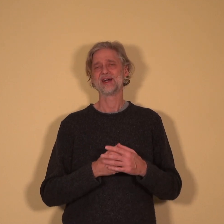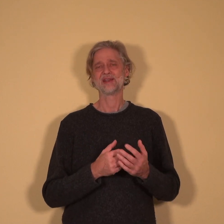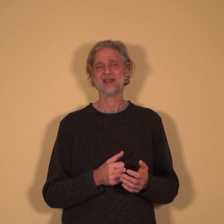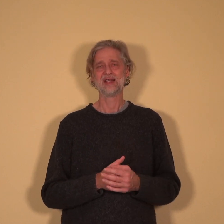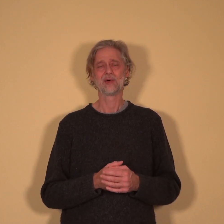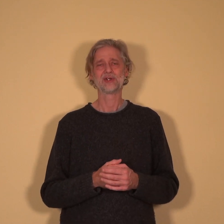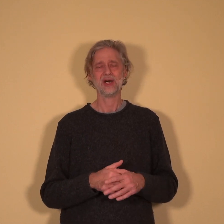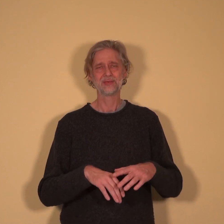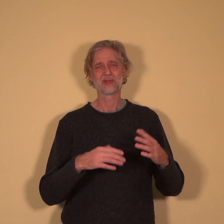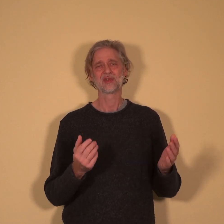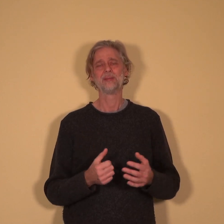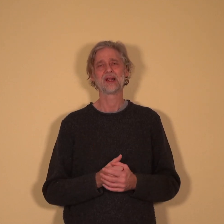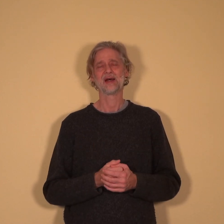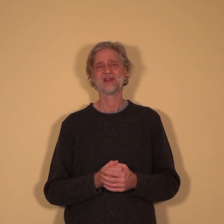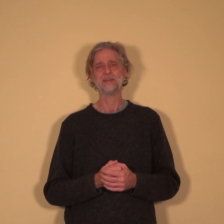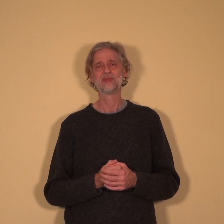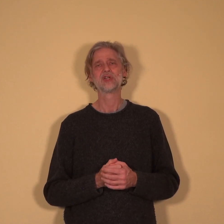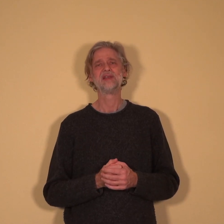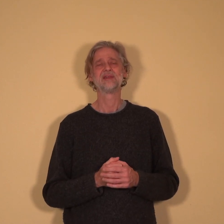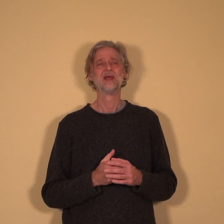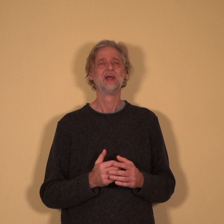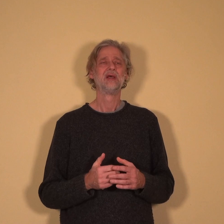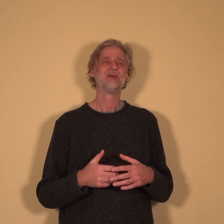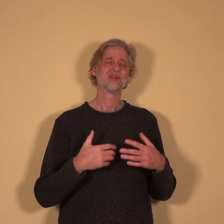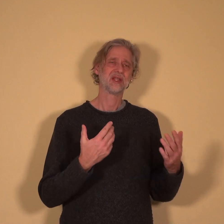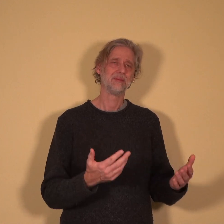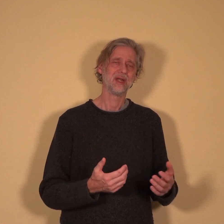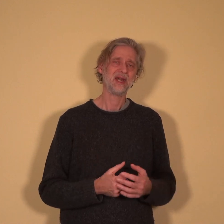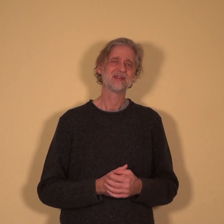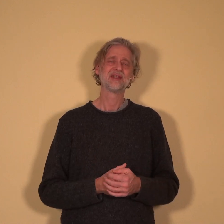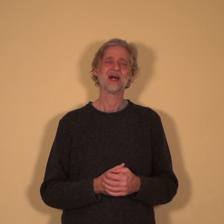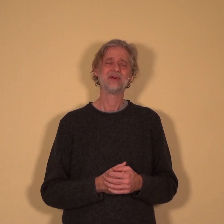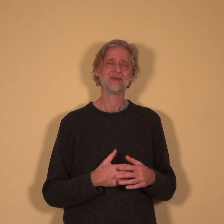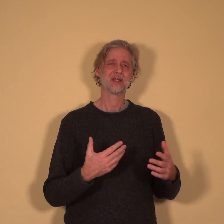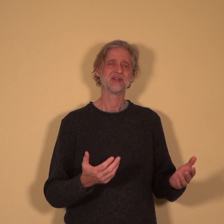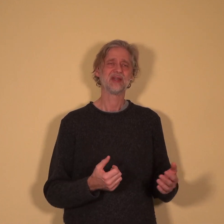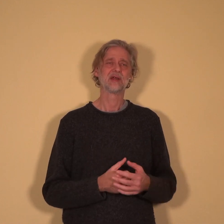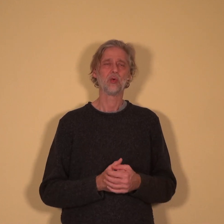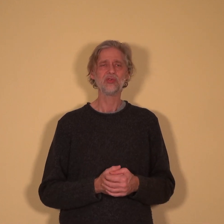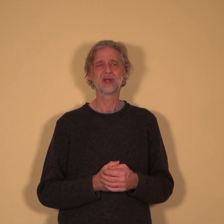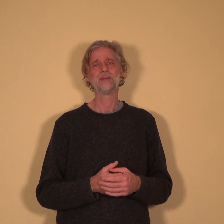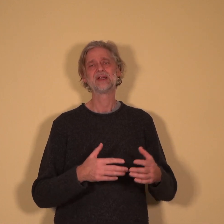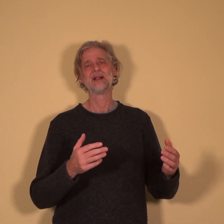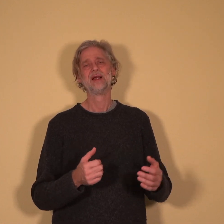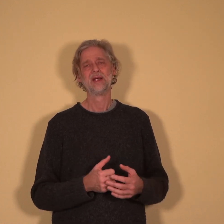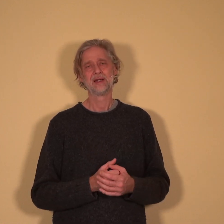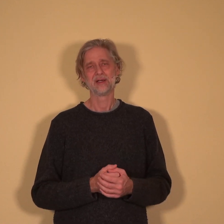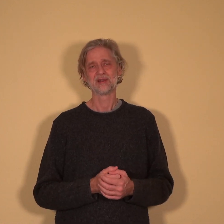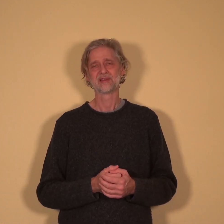dieses Jahr tatsächlich noch geschafft, das Kapitel ganz abzuschließen. Wie gesagt, im nächsten Jahr werden wir dann das nächste große